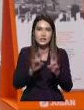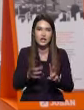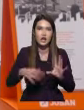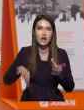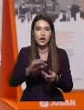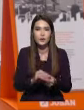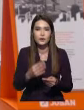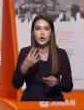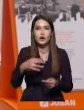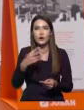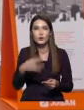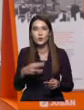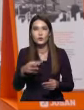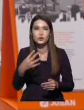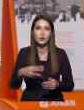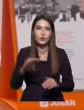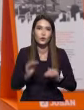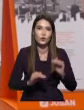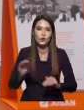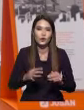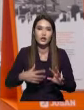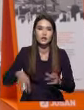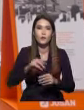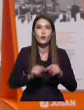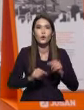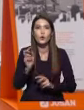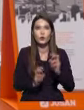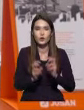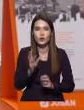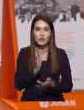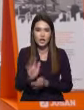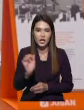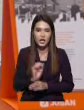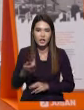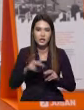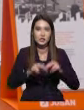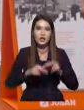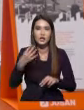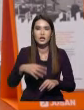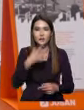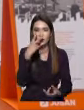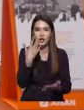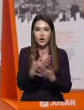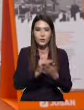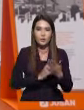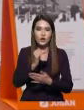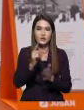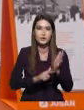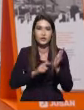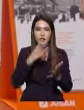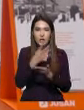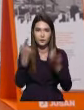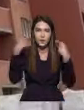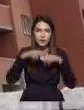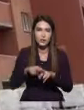кірпіш, цемент, арматура, бетон. Барлығы отандық өнім. Бұл құрылысқа 45-ке жуық қызметкер, 70-ке жуық техникасы бар